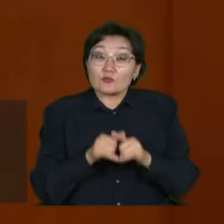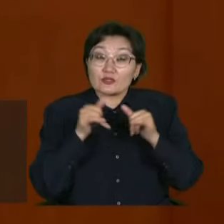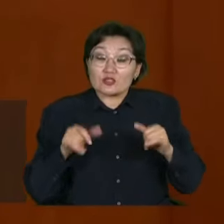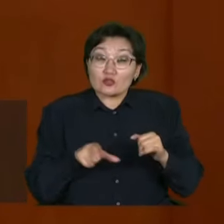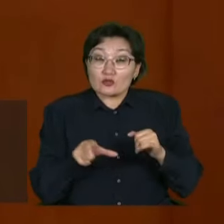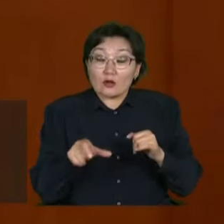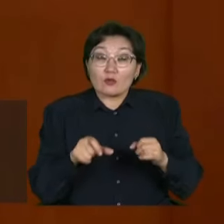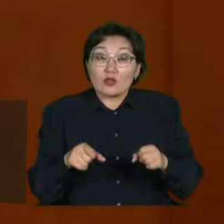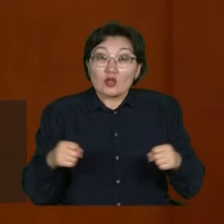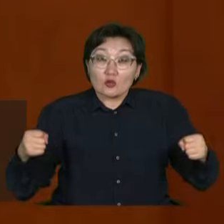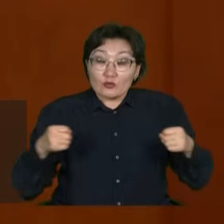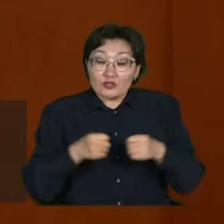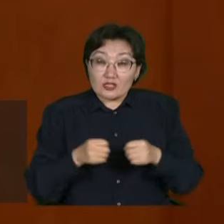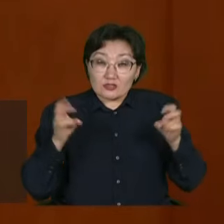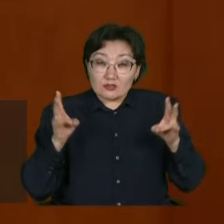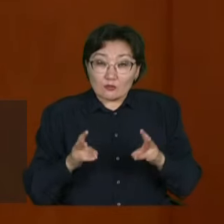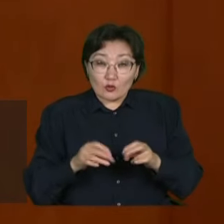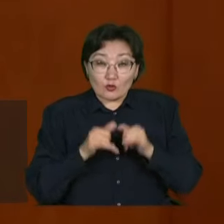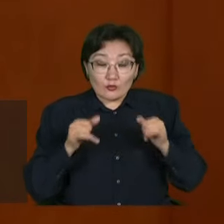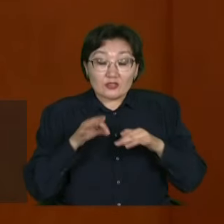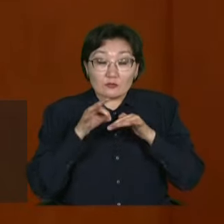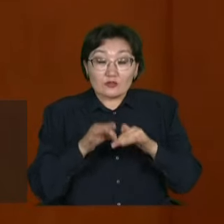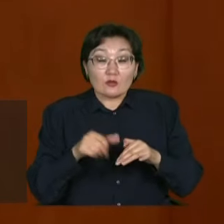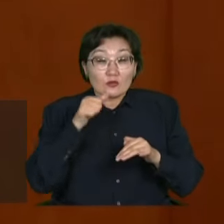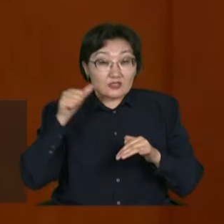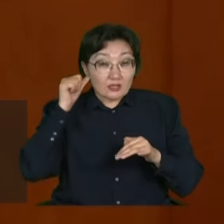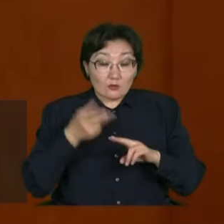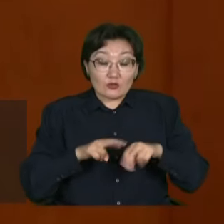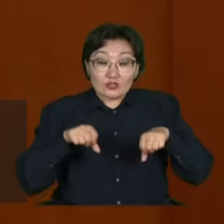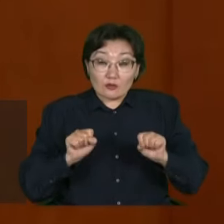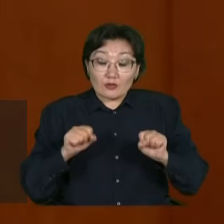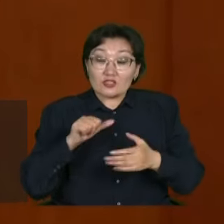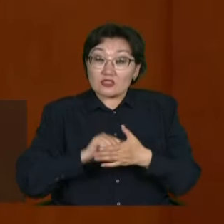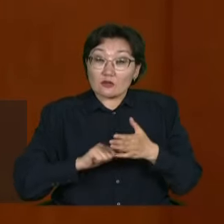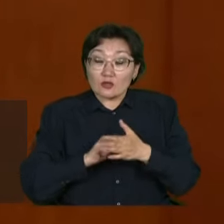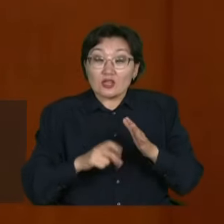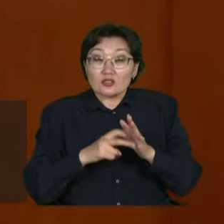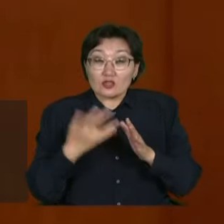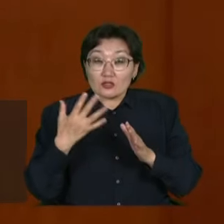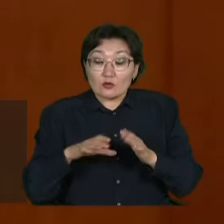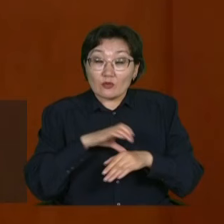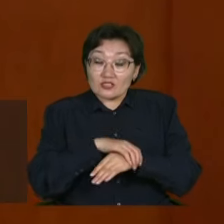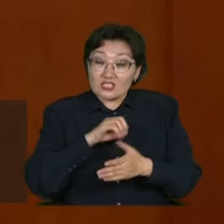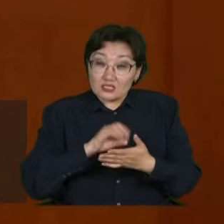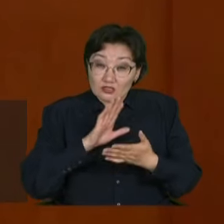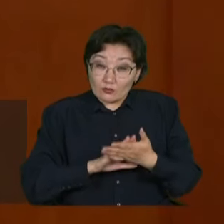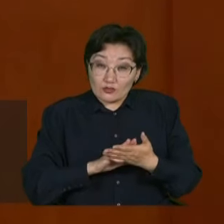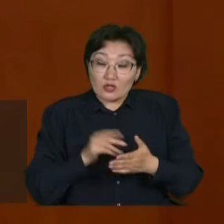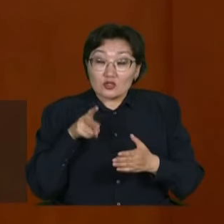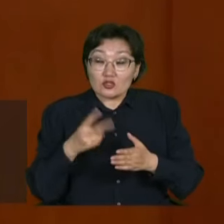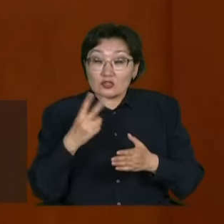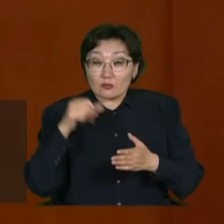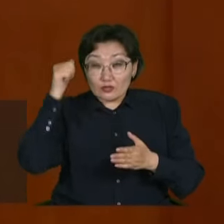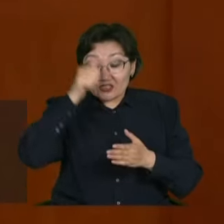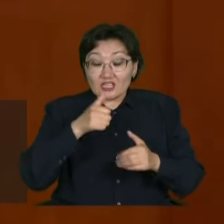жолда көлік апатының көбеюіне әкеп соғып отыр. Тек өткен жылдың өзінде осы мопедтердің кесірінен 750 жол оқиғасы тіркелді. Бұл